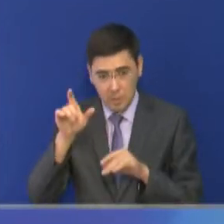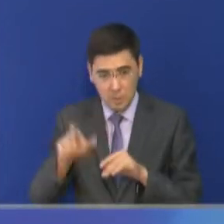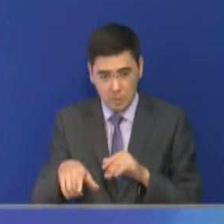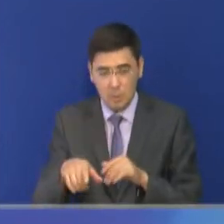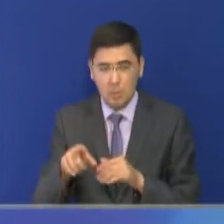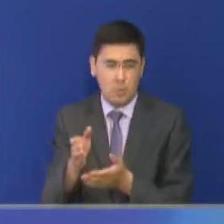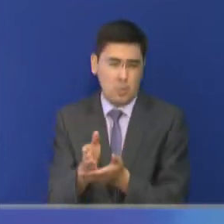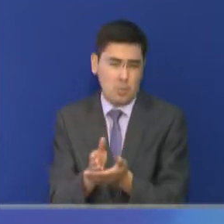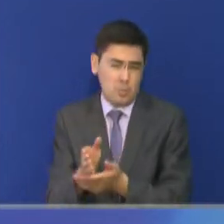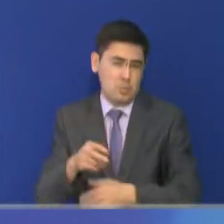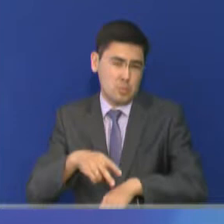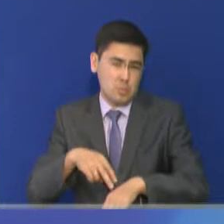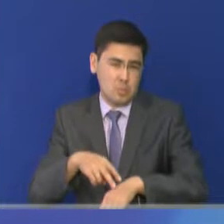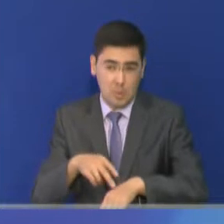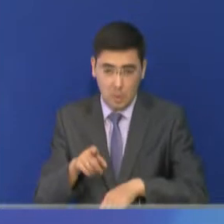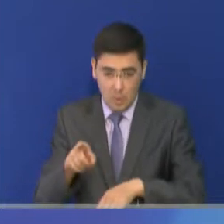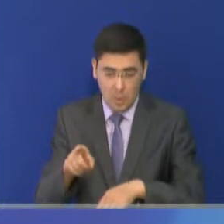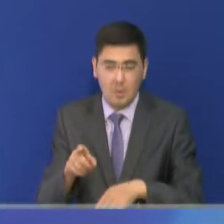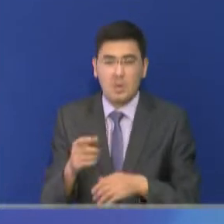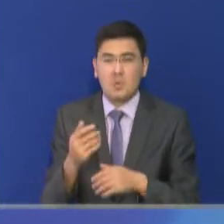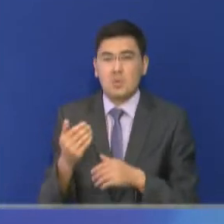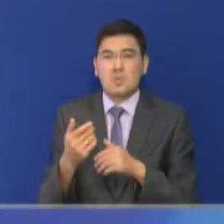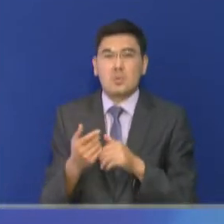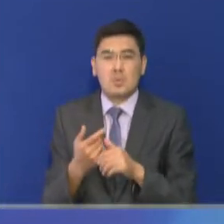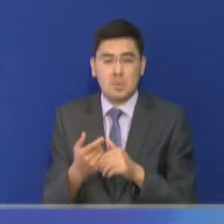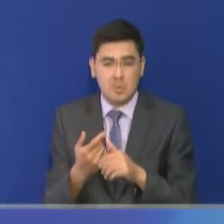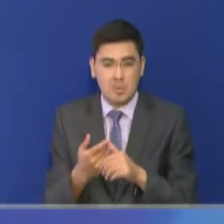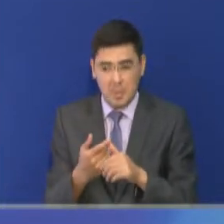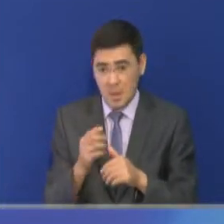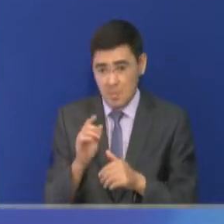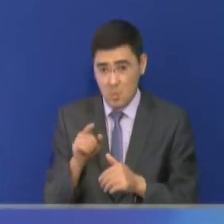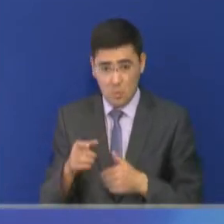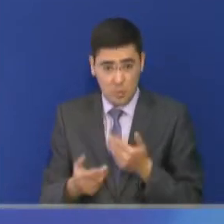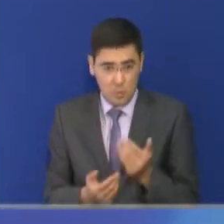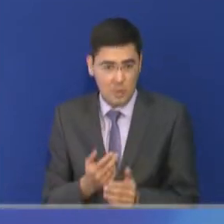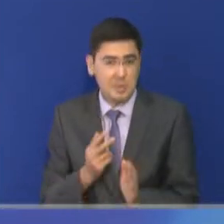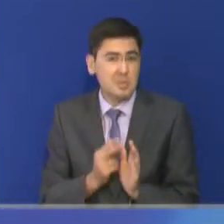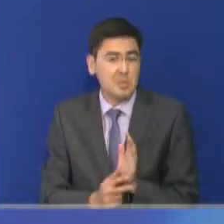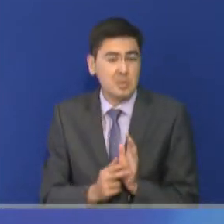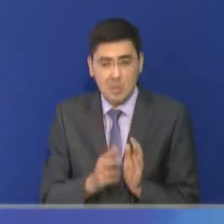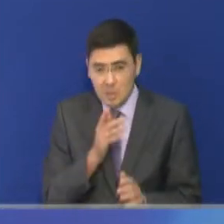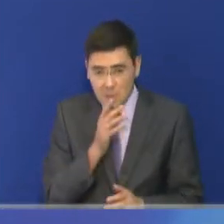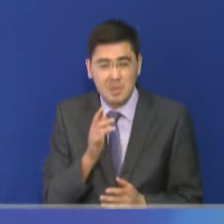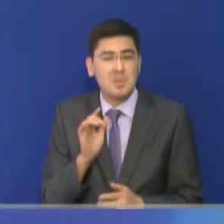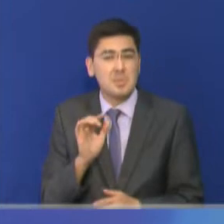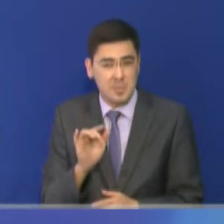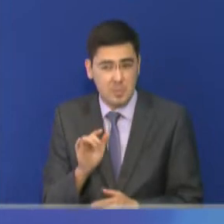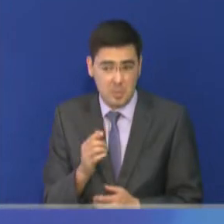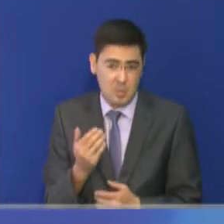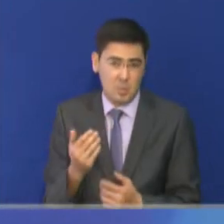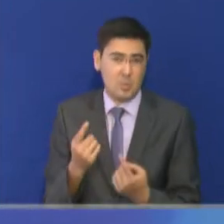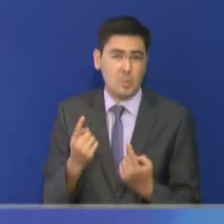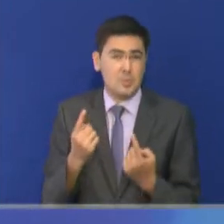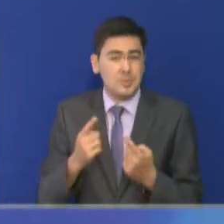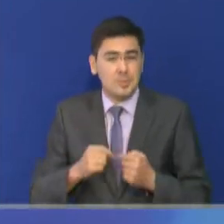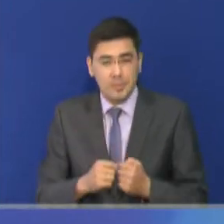істер саласында еңбек сіңірген тұлға биыл тірі болғанда 80 жасқа толар еді. Өзінің бүкіл ғұмырын құқық қорғау саласына арнаған